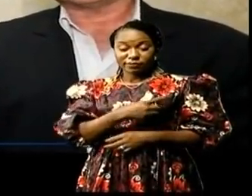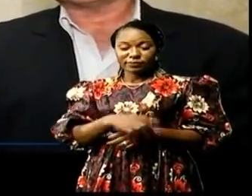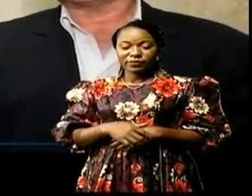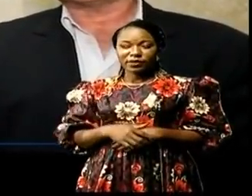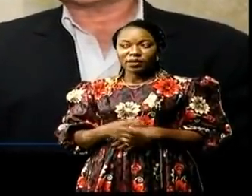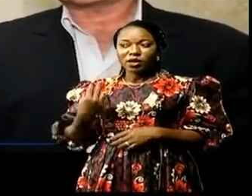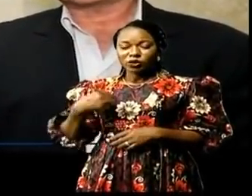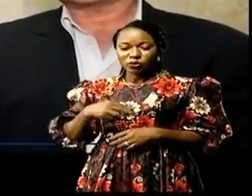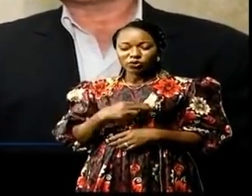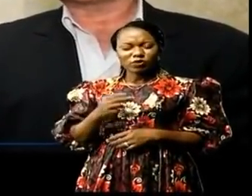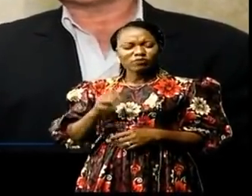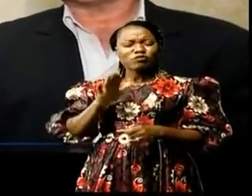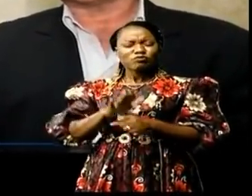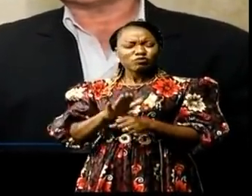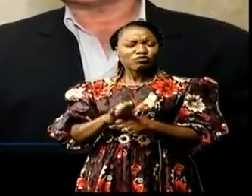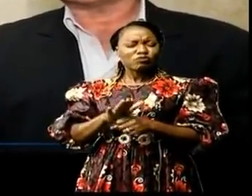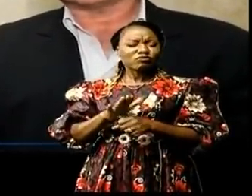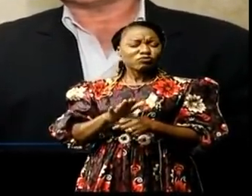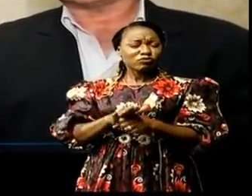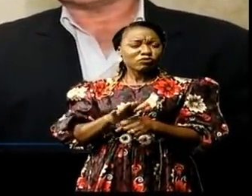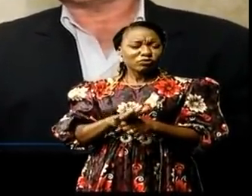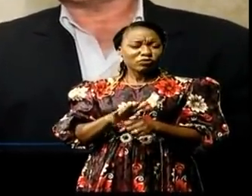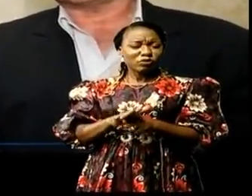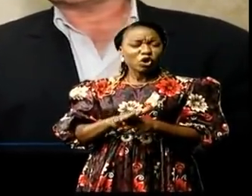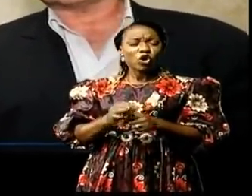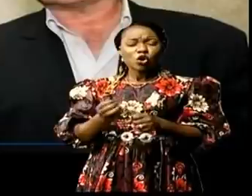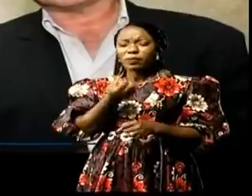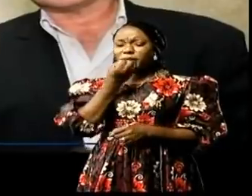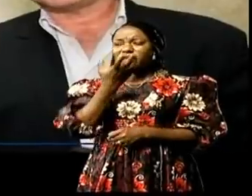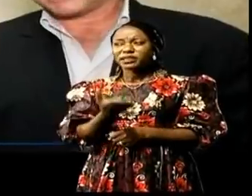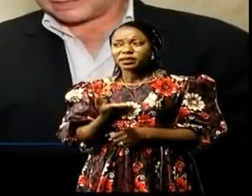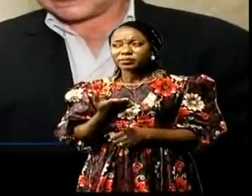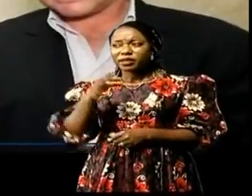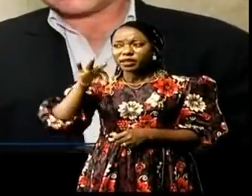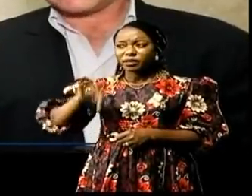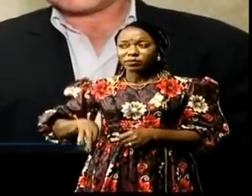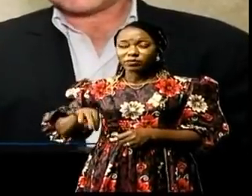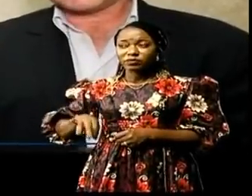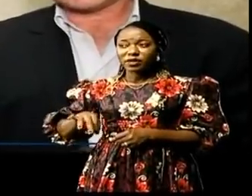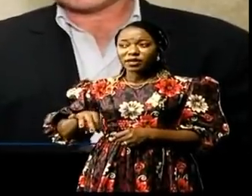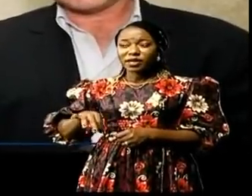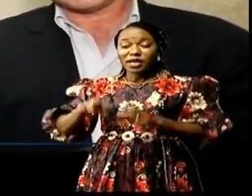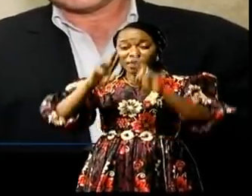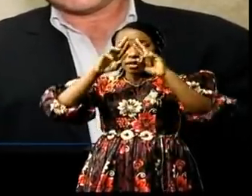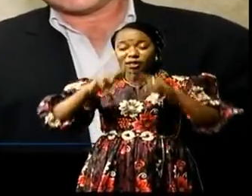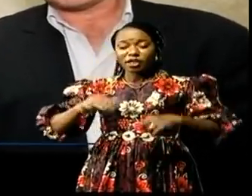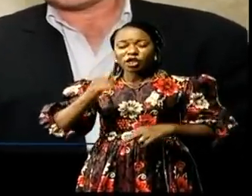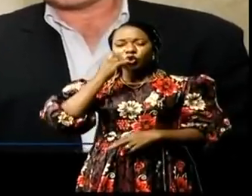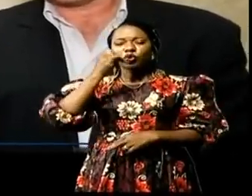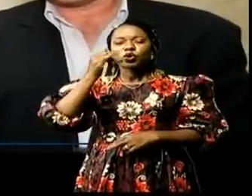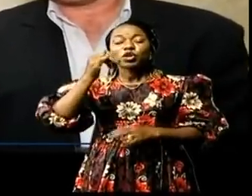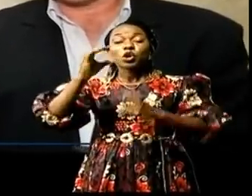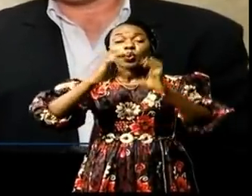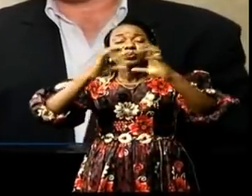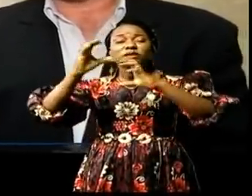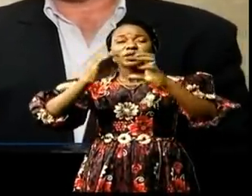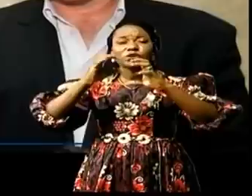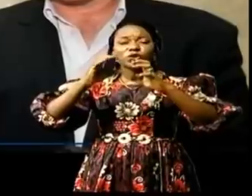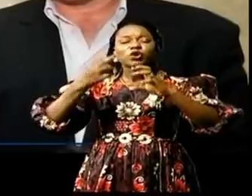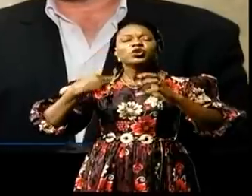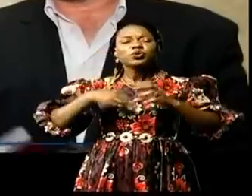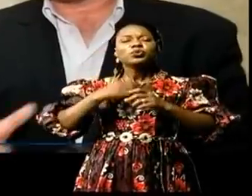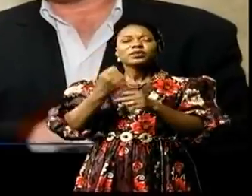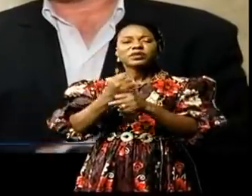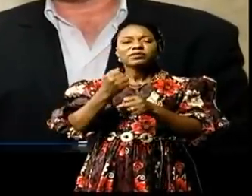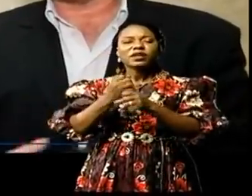Nous avons plusieurs offres pour le pays, comme par exemple l'intérêt de télécommunications et plusieurs d'autres. Nous travaillons avec